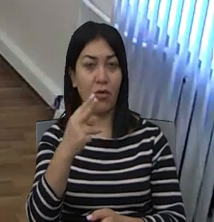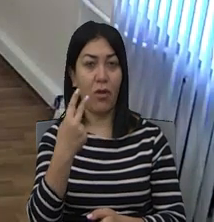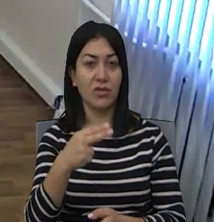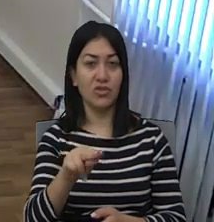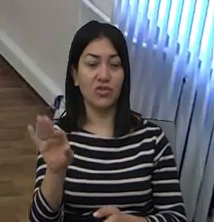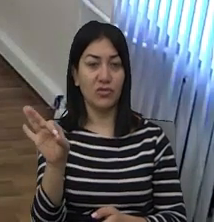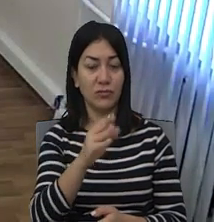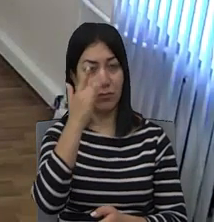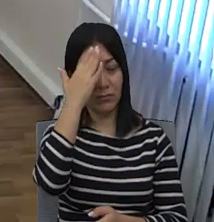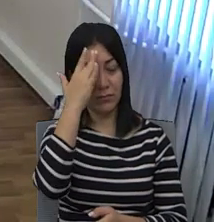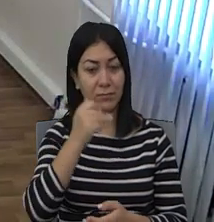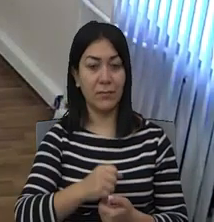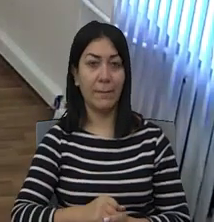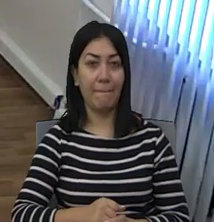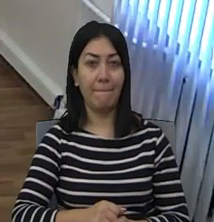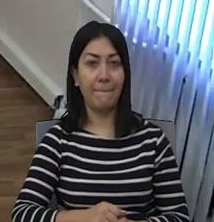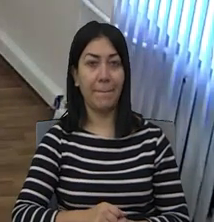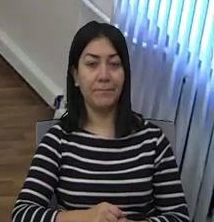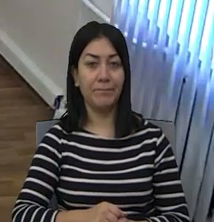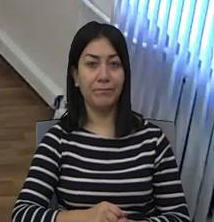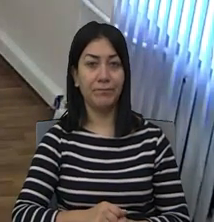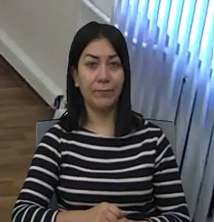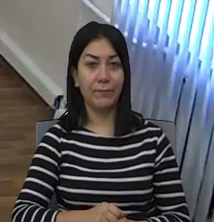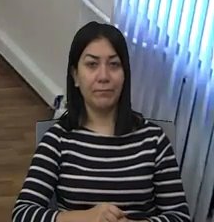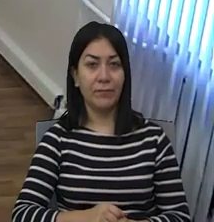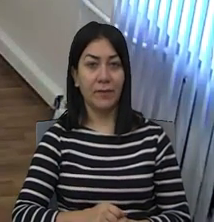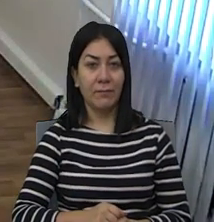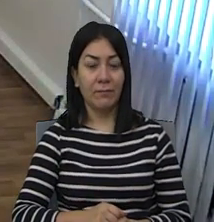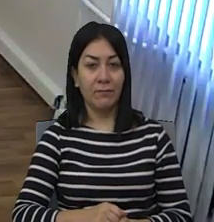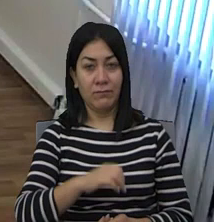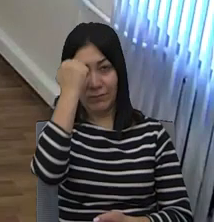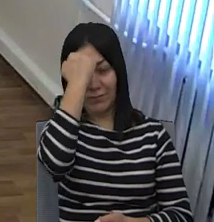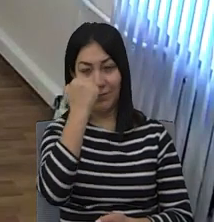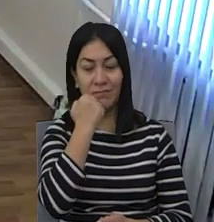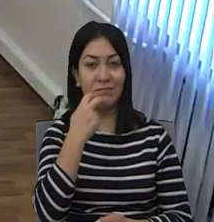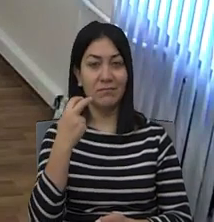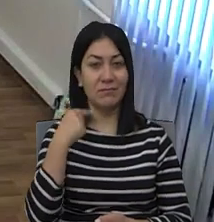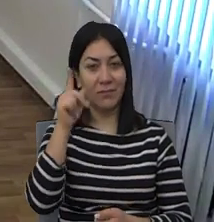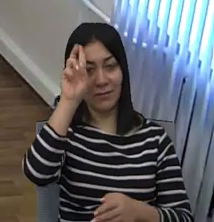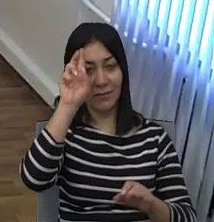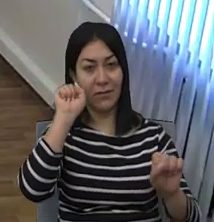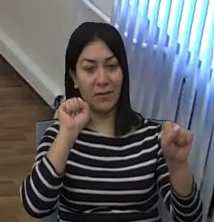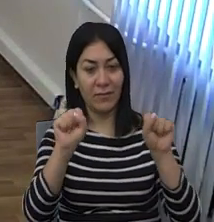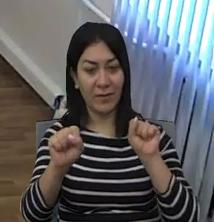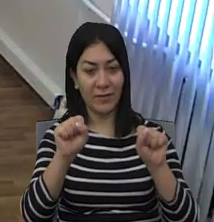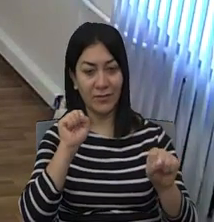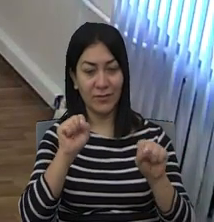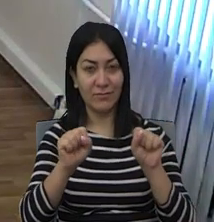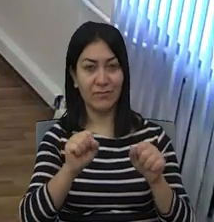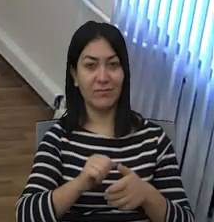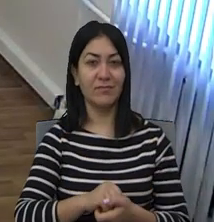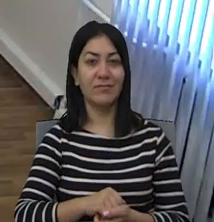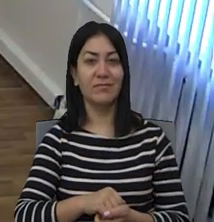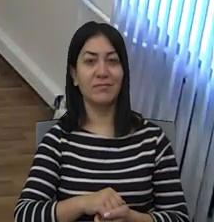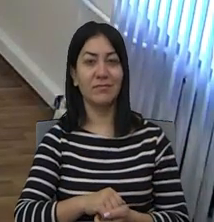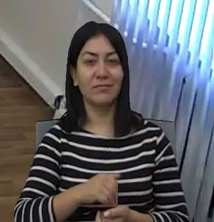քոլեջները. And thanks to the support from the UK government, we are expanding activities that IFES been already